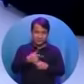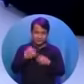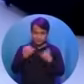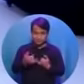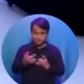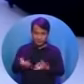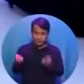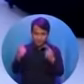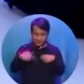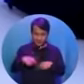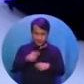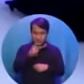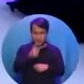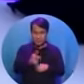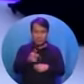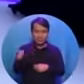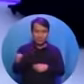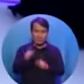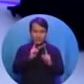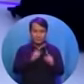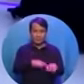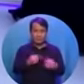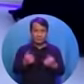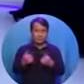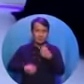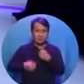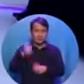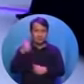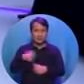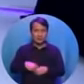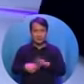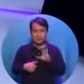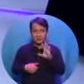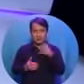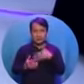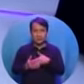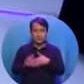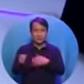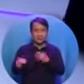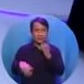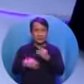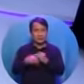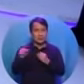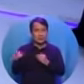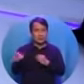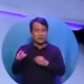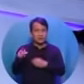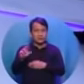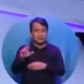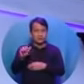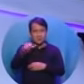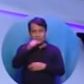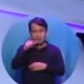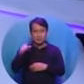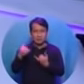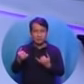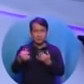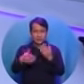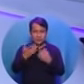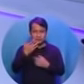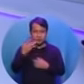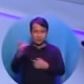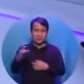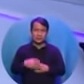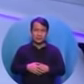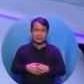swerte. Kailangan sagutin lang niya. Tapos. Panalo na, 5,000. Plus, uling roast. So, mobile sa sarap. Pasensya